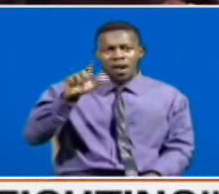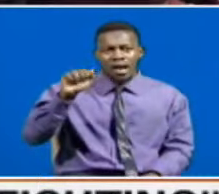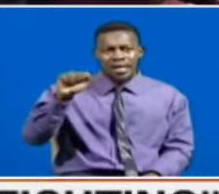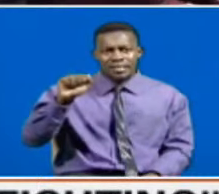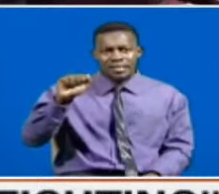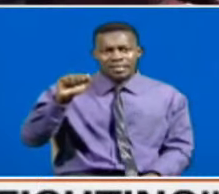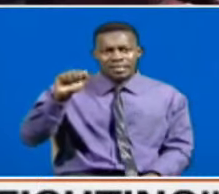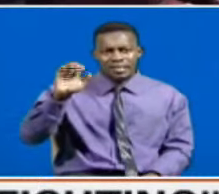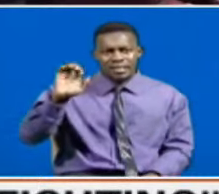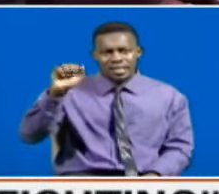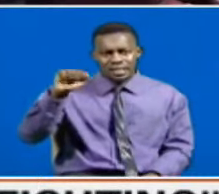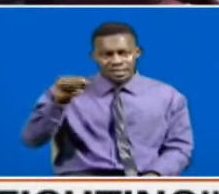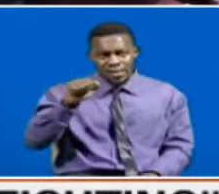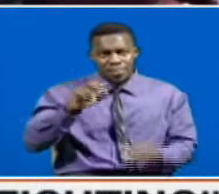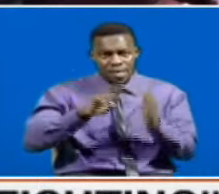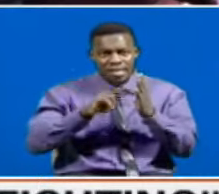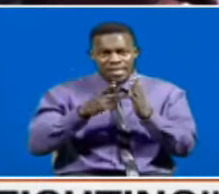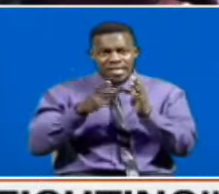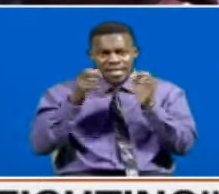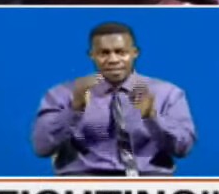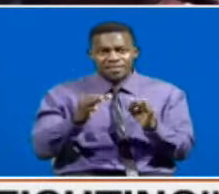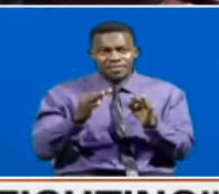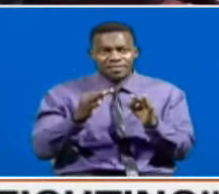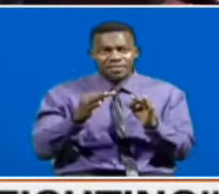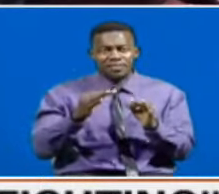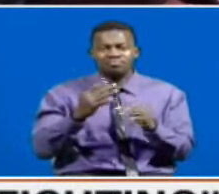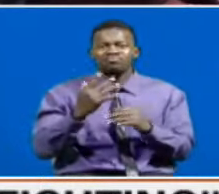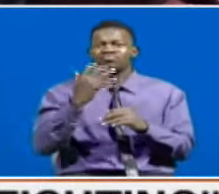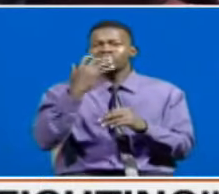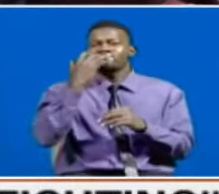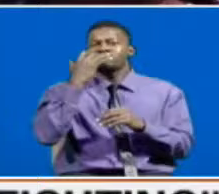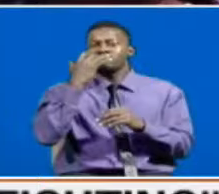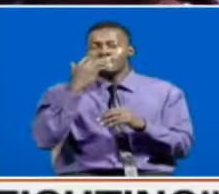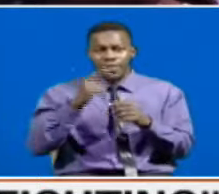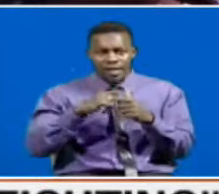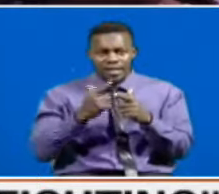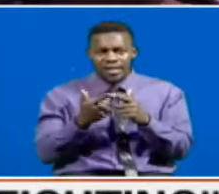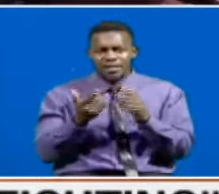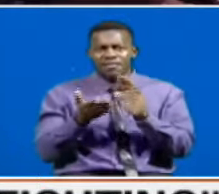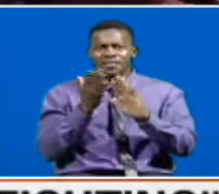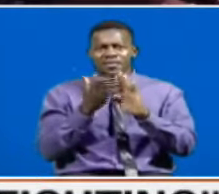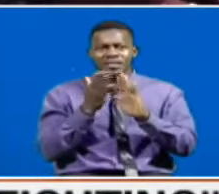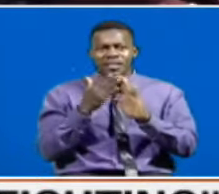ukimkaribia kama unanuka molasses, huwa anakuja kwa haraka,